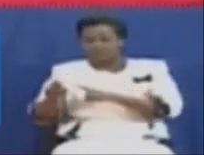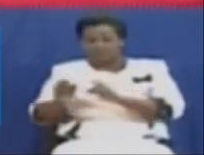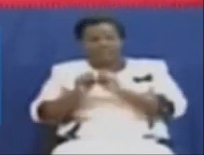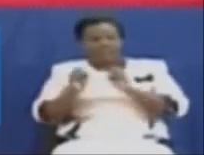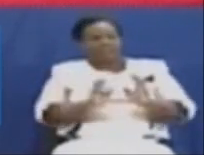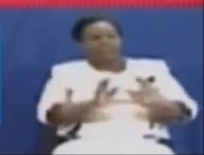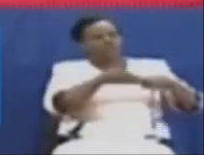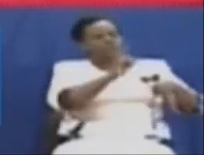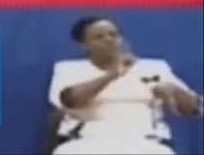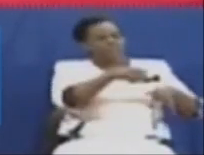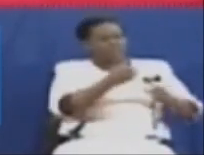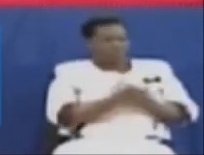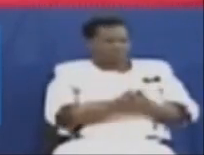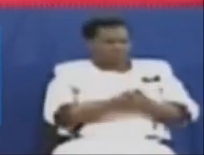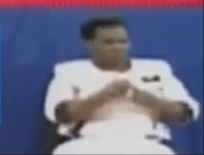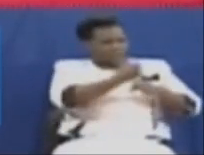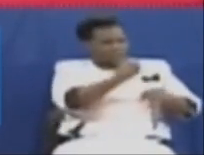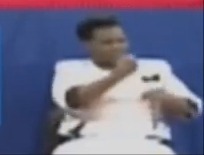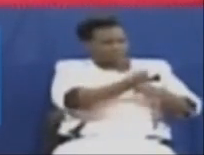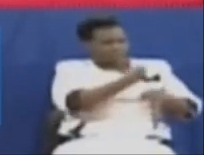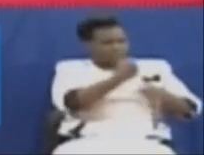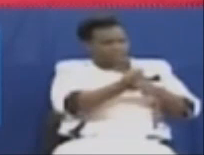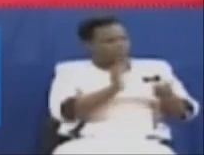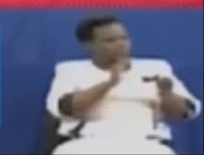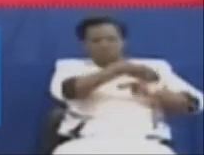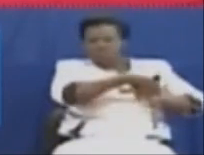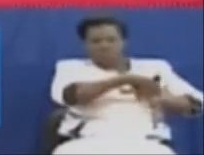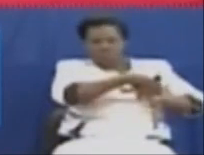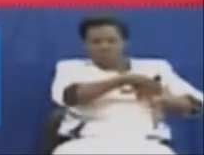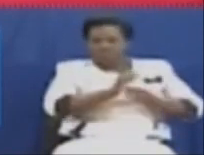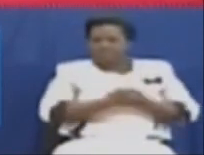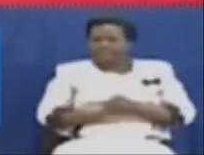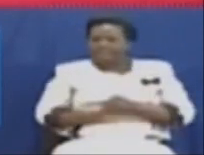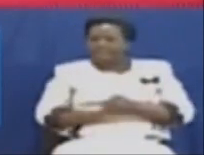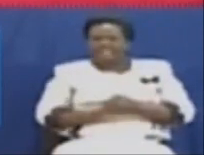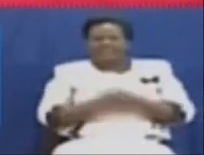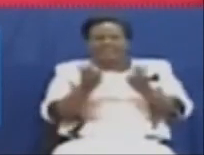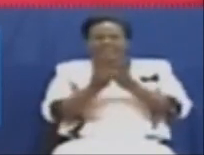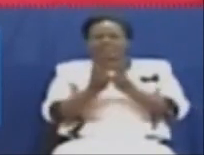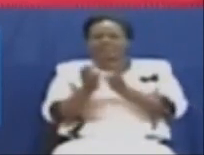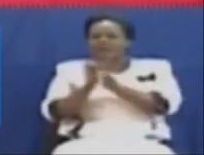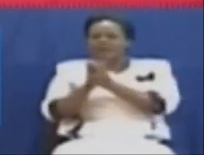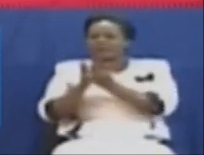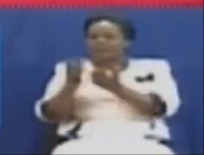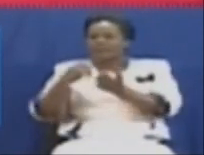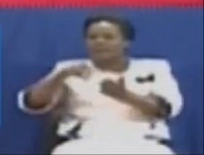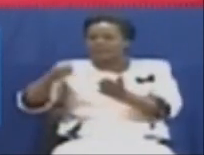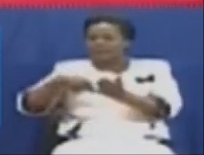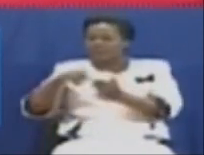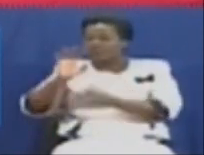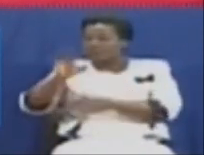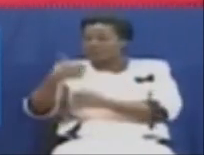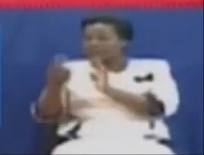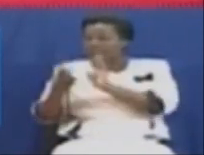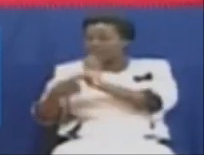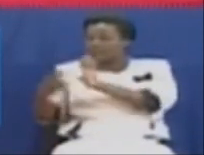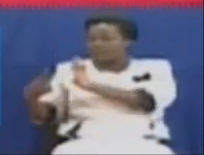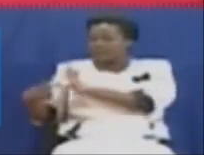kinajitegemea, kinafanya kazi yake bila kuingiliwa na mtu yoyote kwa mujibu wa katiba yetu ya mwaka